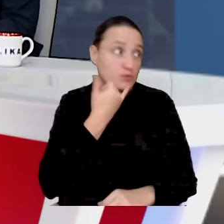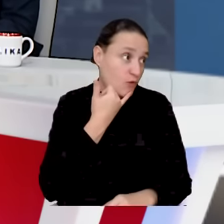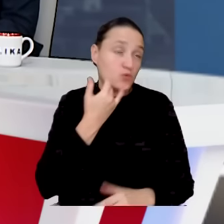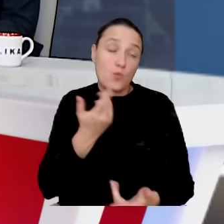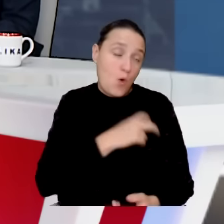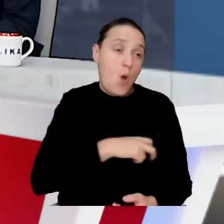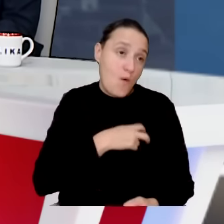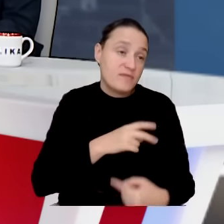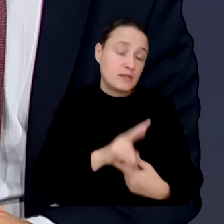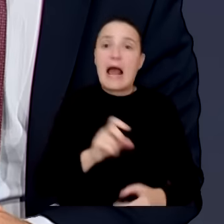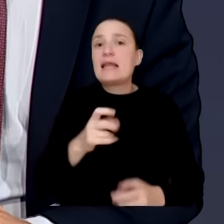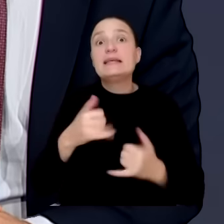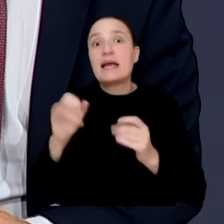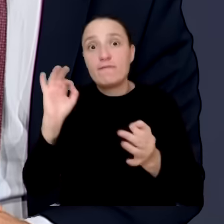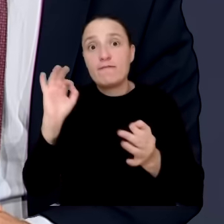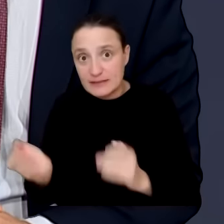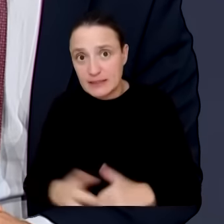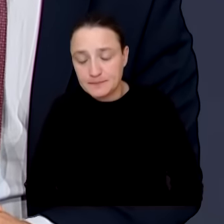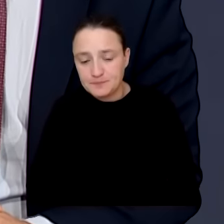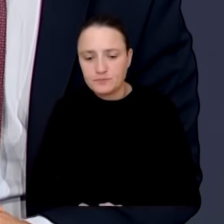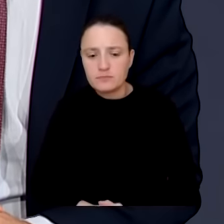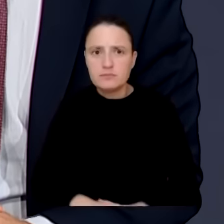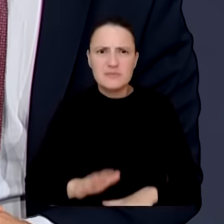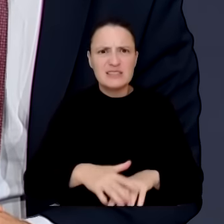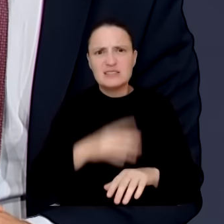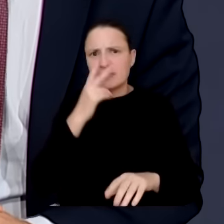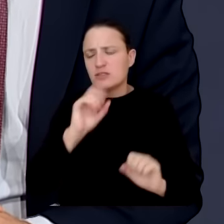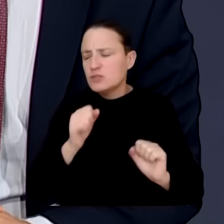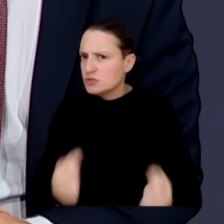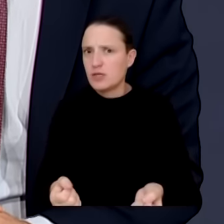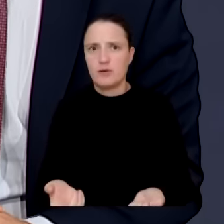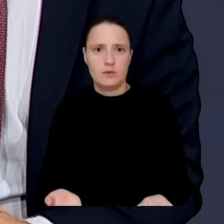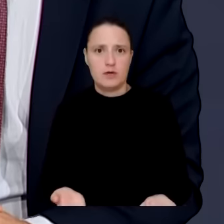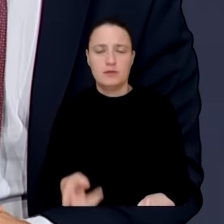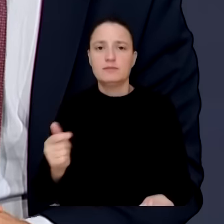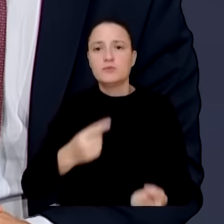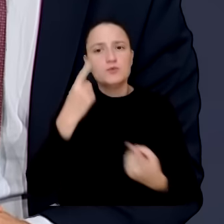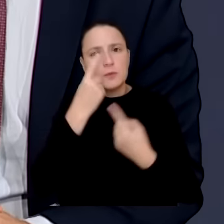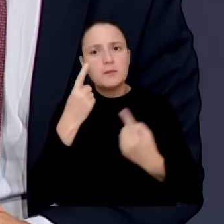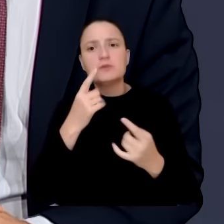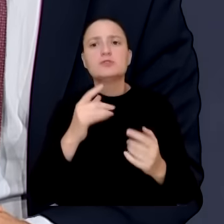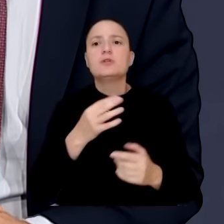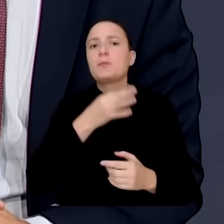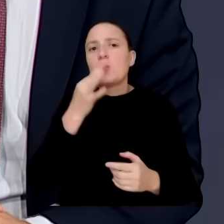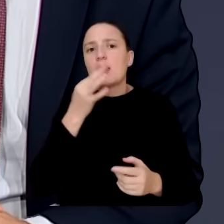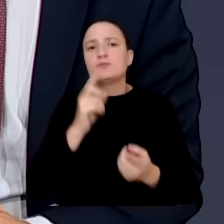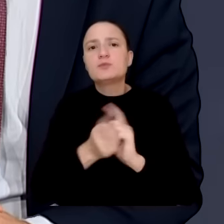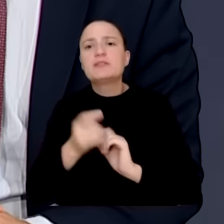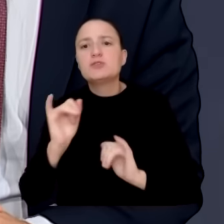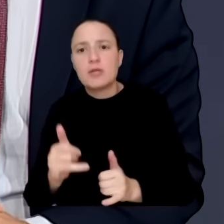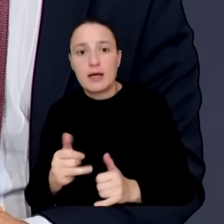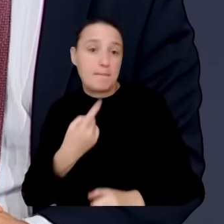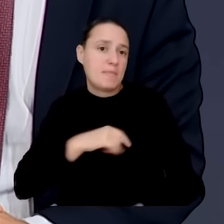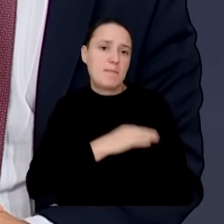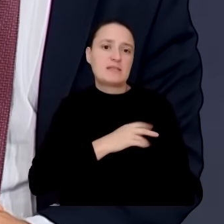zupełnie z inną informacją system jest naw niewydolny i trzeba zastanowić się nad tym jak go jak go zmienić jako Konfederacja